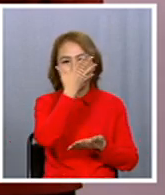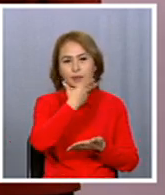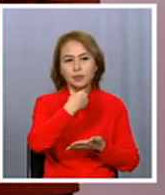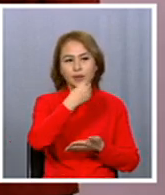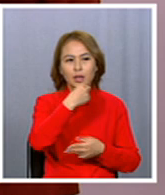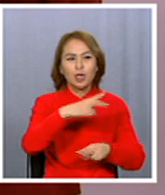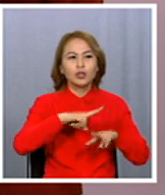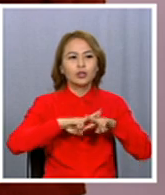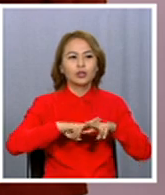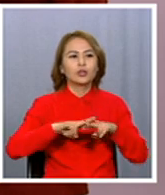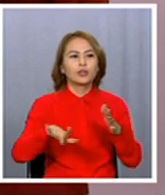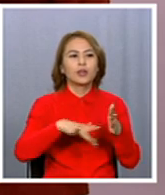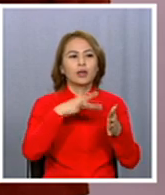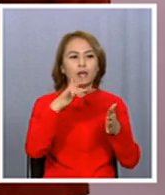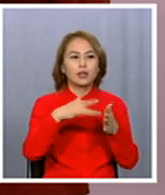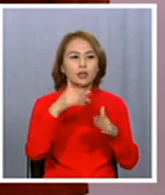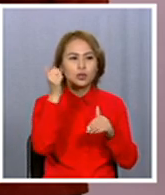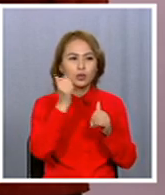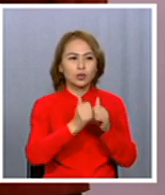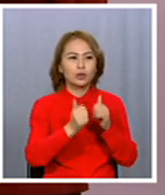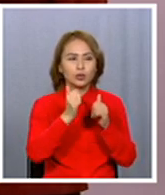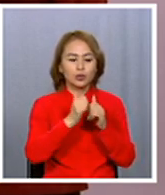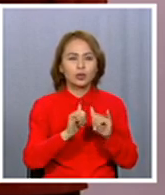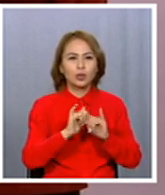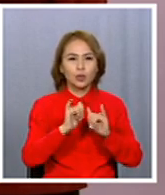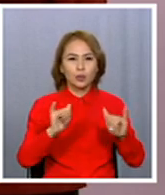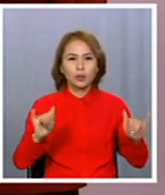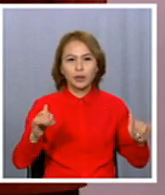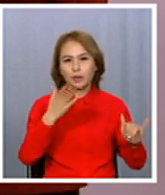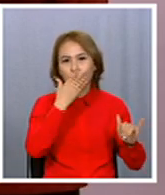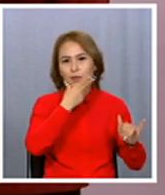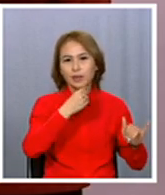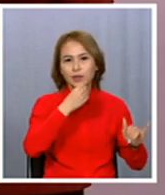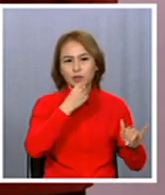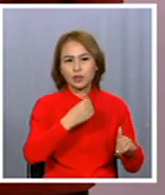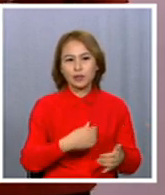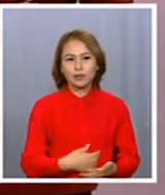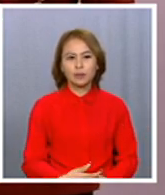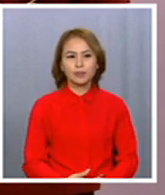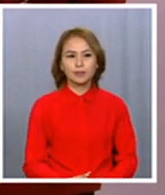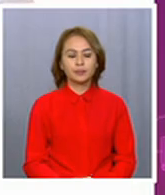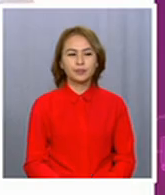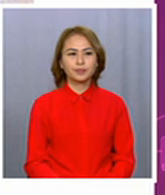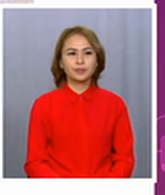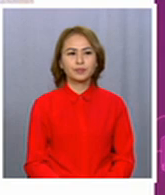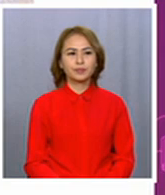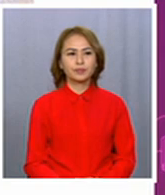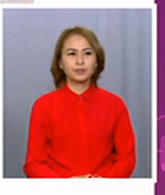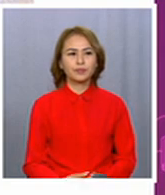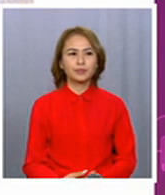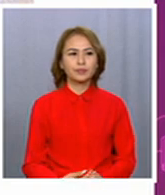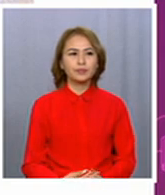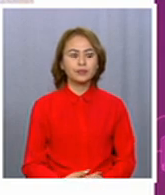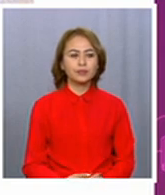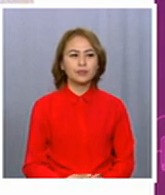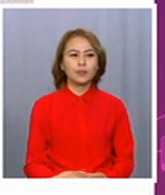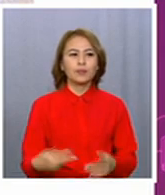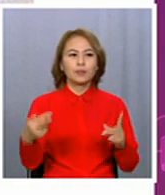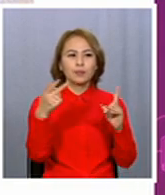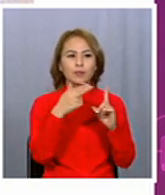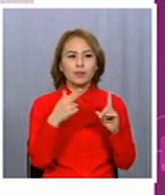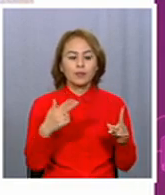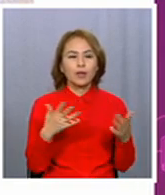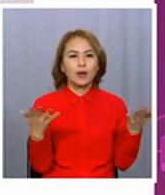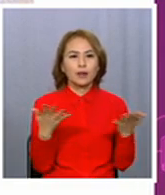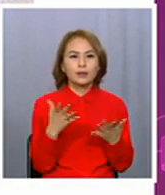әдемі. Нұрсұлтан қаласы күннен күнге көркейіп келе жатыр. Мәтінде қандай